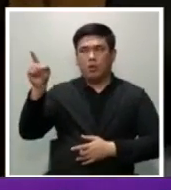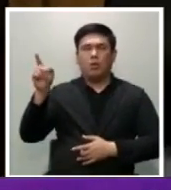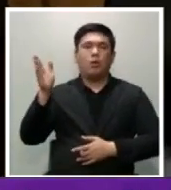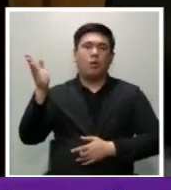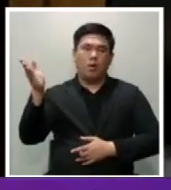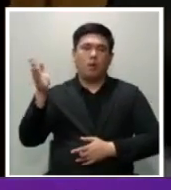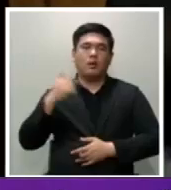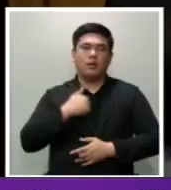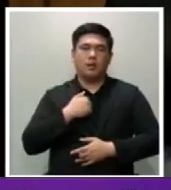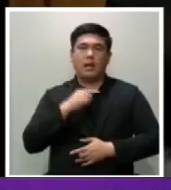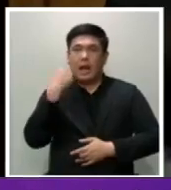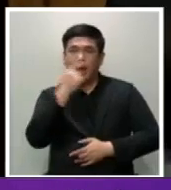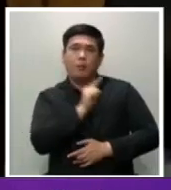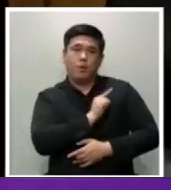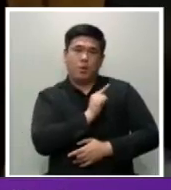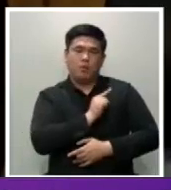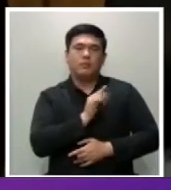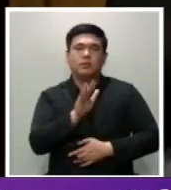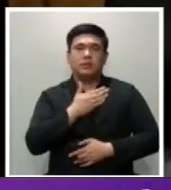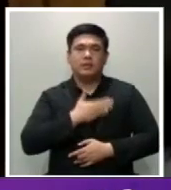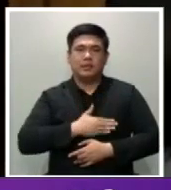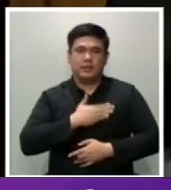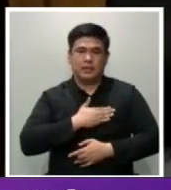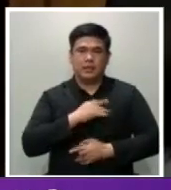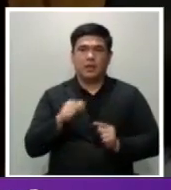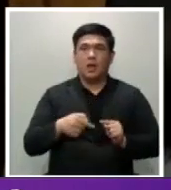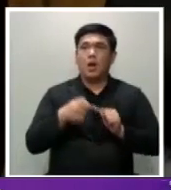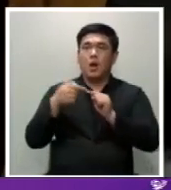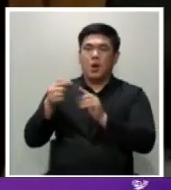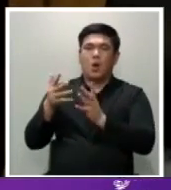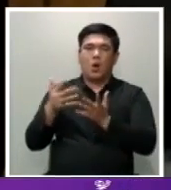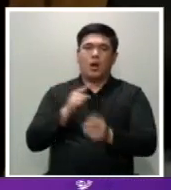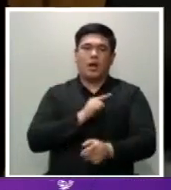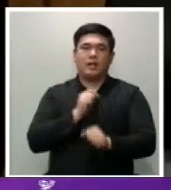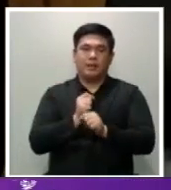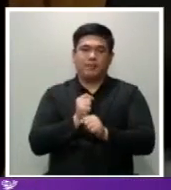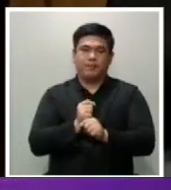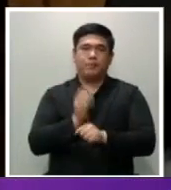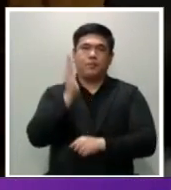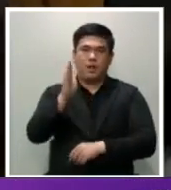ใจผู้ที่เกี่ยวข้องที่จะแก้ปัญหานี้ด้วยความสงบด้วยความราบรื่นต่อไปครับ